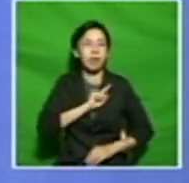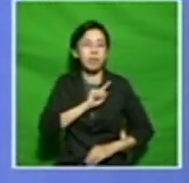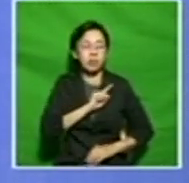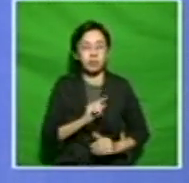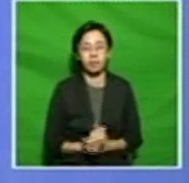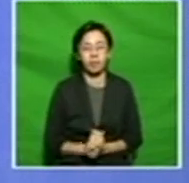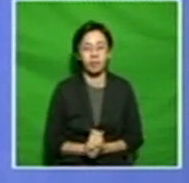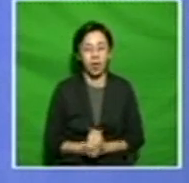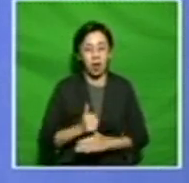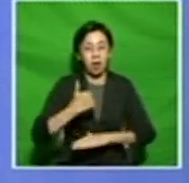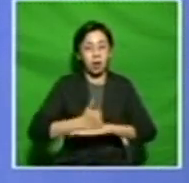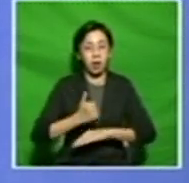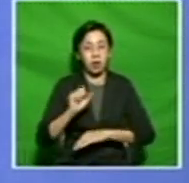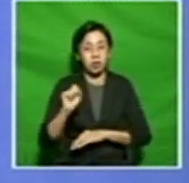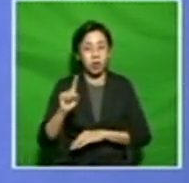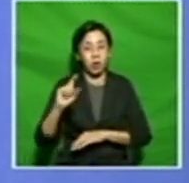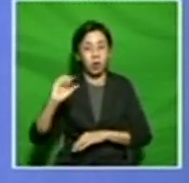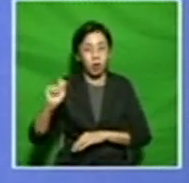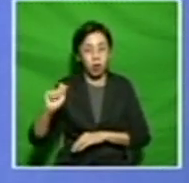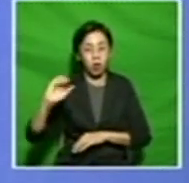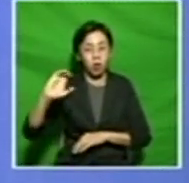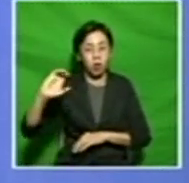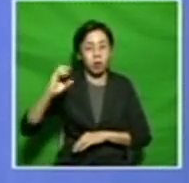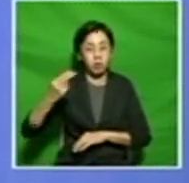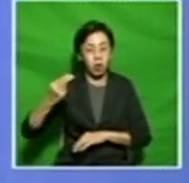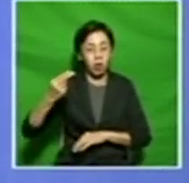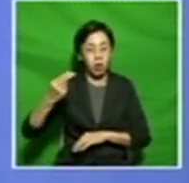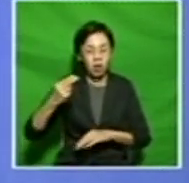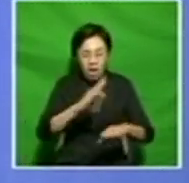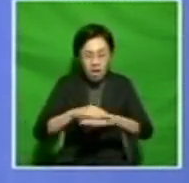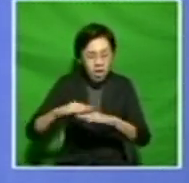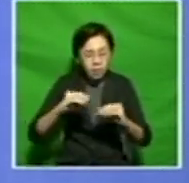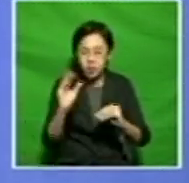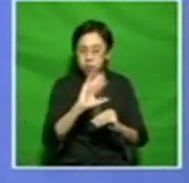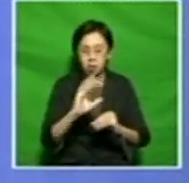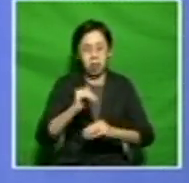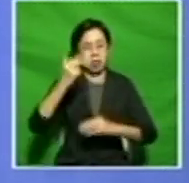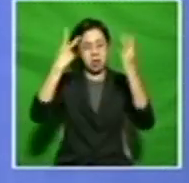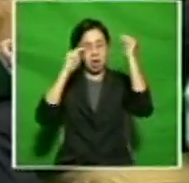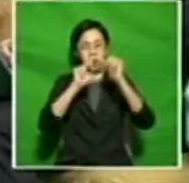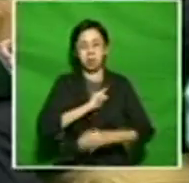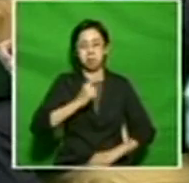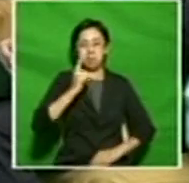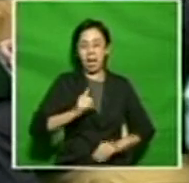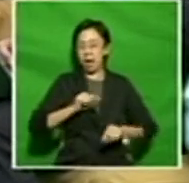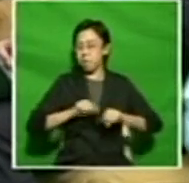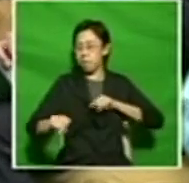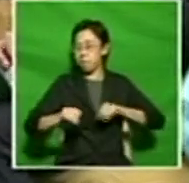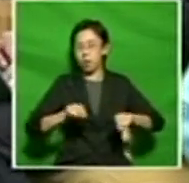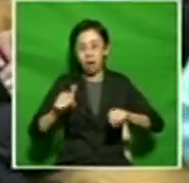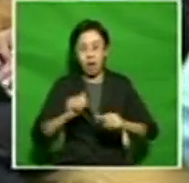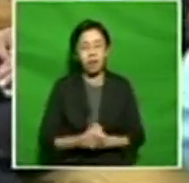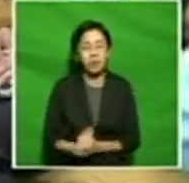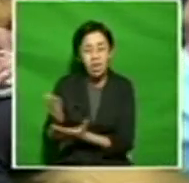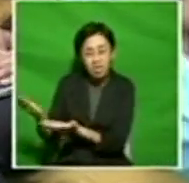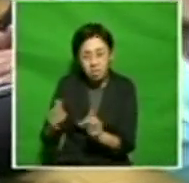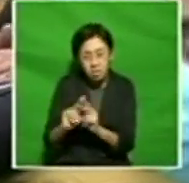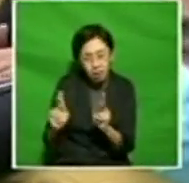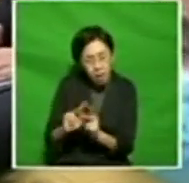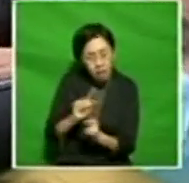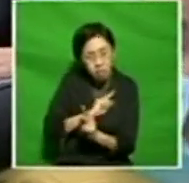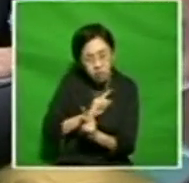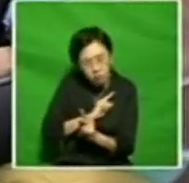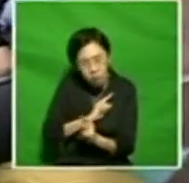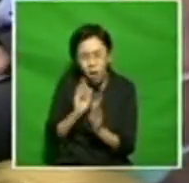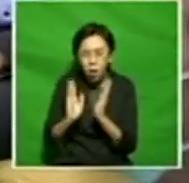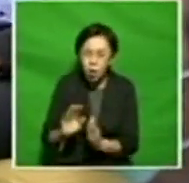ามของสอชนี้ได้โดยไม่ต้องเรียกประชุมคณะกรรมการหรือจะเชิญเฉพาะกรรมการที่เกี่ยวข้อง